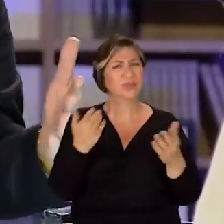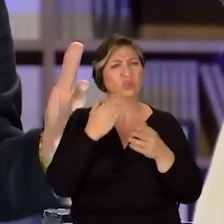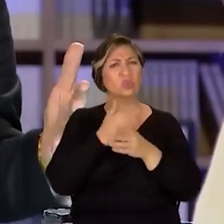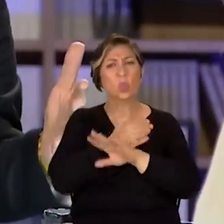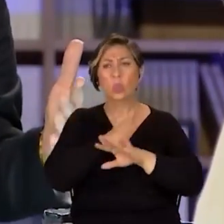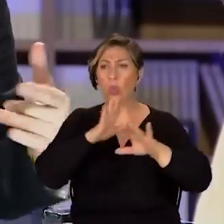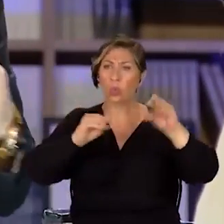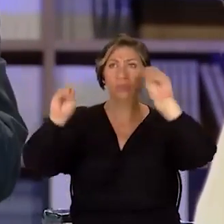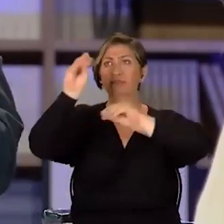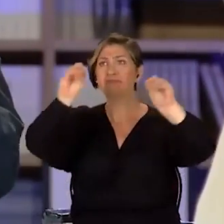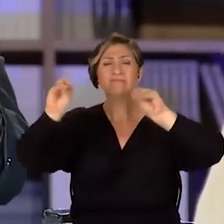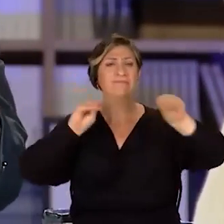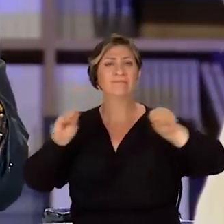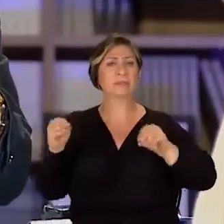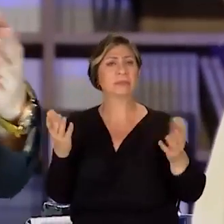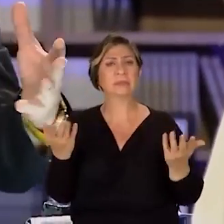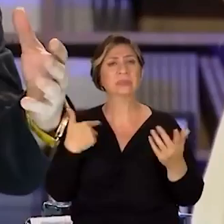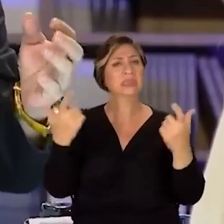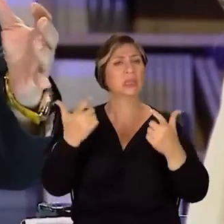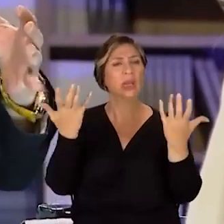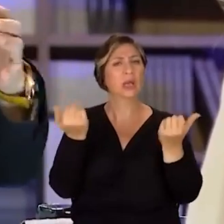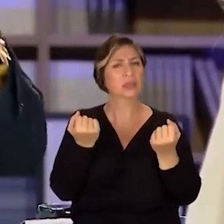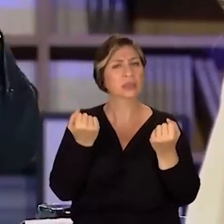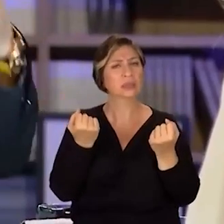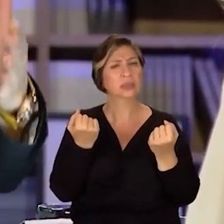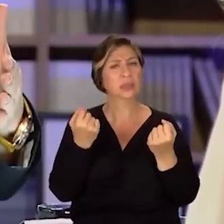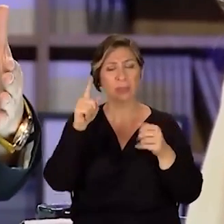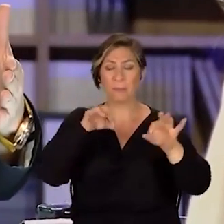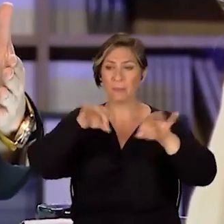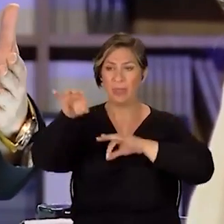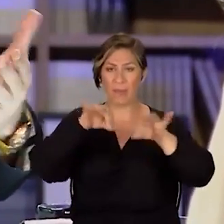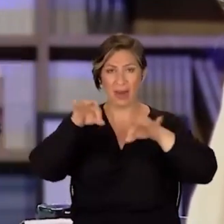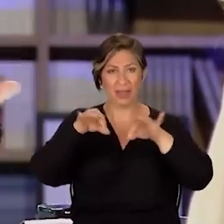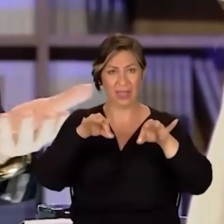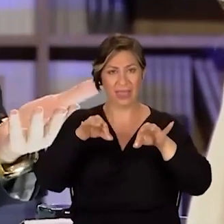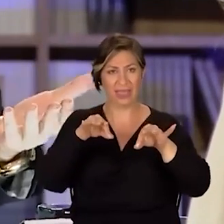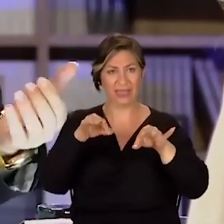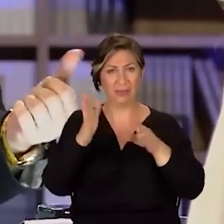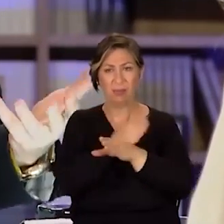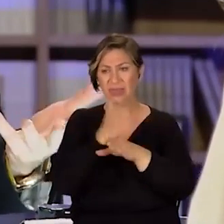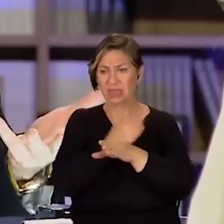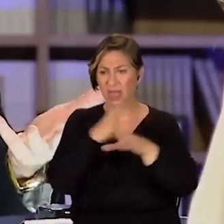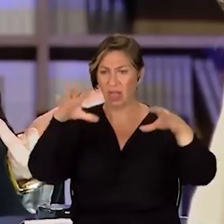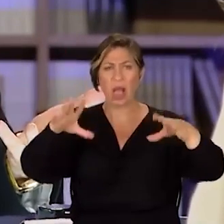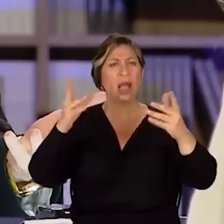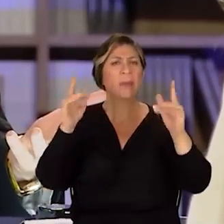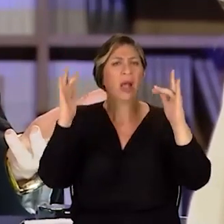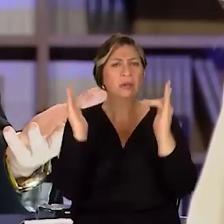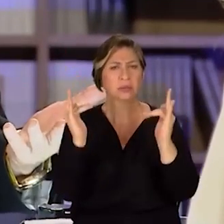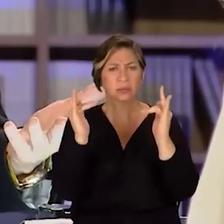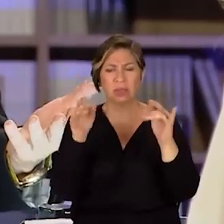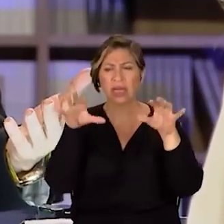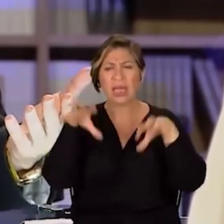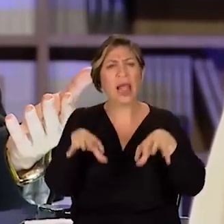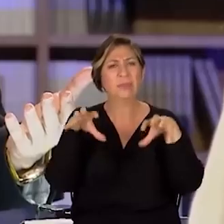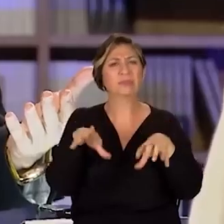da düzenlenmiş değil. Yani biz bunları nereden aldık? Bir tür mimari şeyler bunlar. Kalıplar. Değil mi?